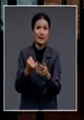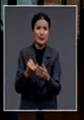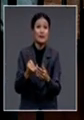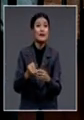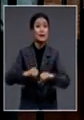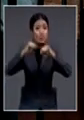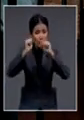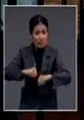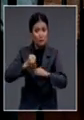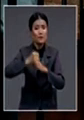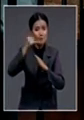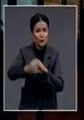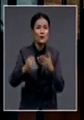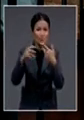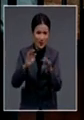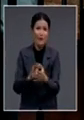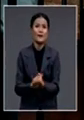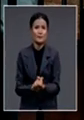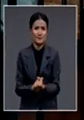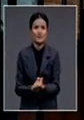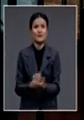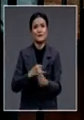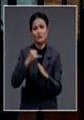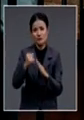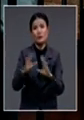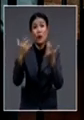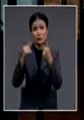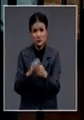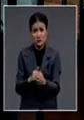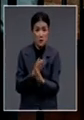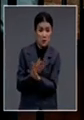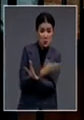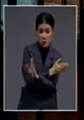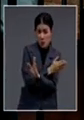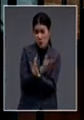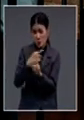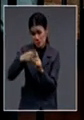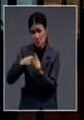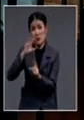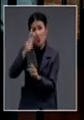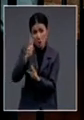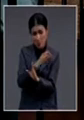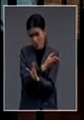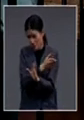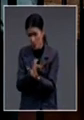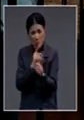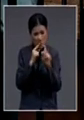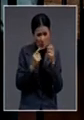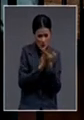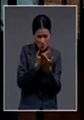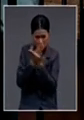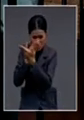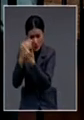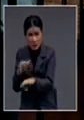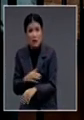ากใช้เวลามาโอ้โหครึ่งปี ใช่ไหม ครึ่งปี6เดือนโดยประมาณแล้วก็ชนะคะแนนเสียงเนี่ยแค ่ 9